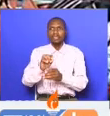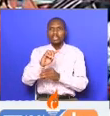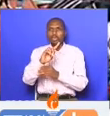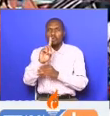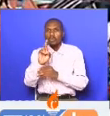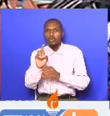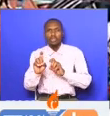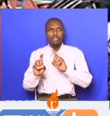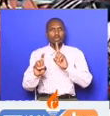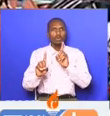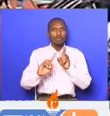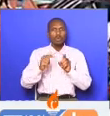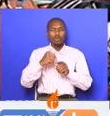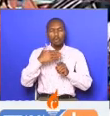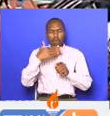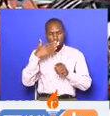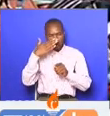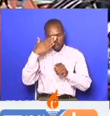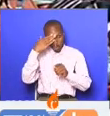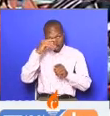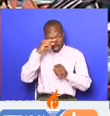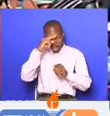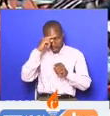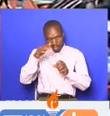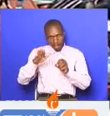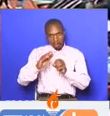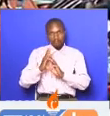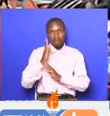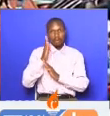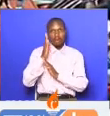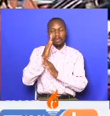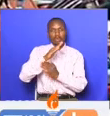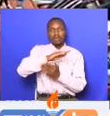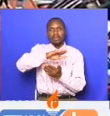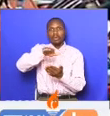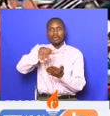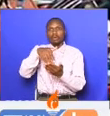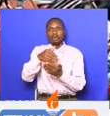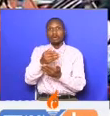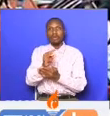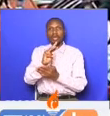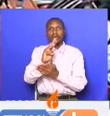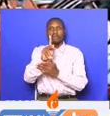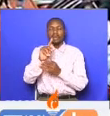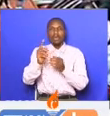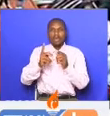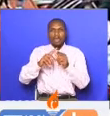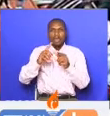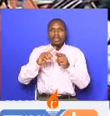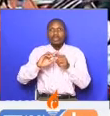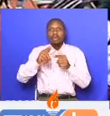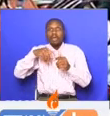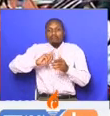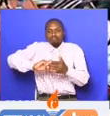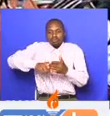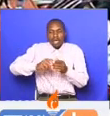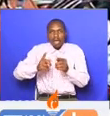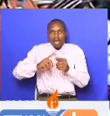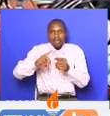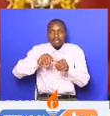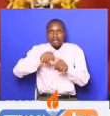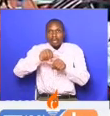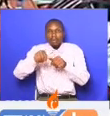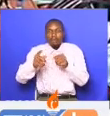gania eserekali nyarakoba gekobe kobole ndibo isene kuchia saba bunge bonsi anenimo no balibanya rakoba kobe kesei emerongo